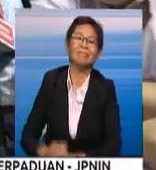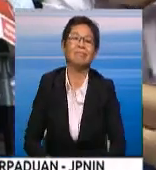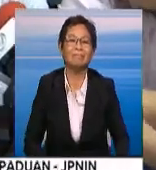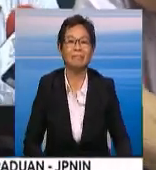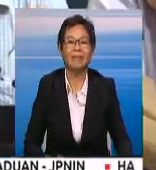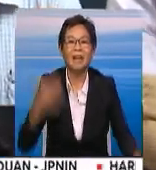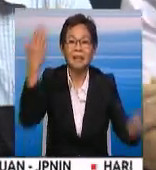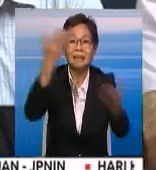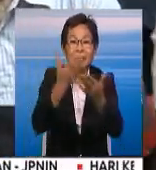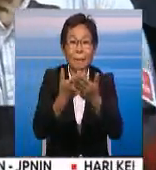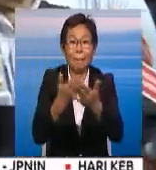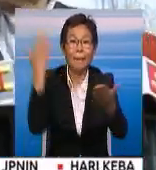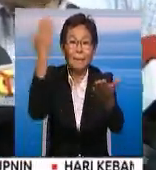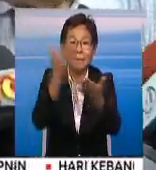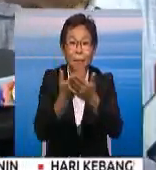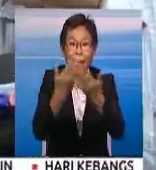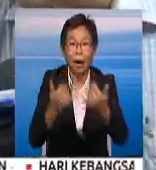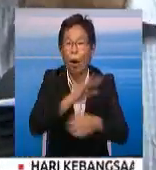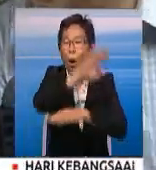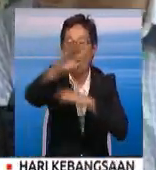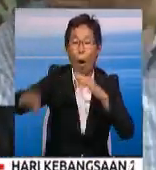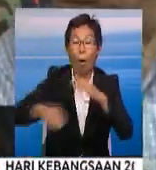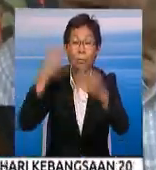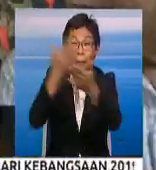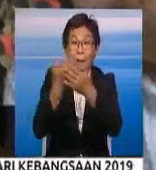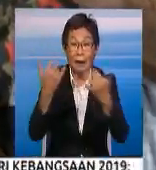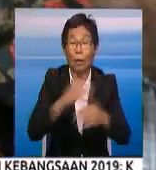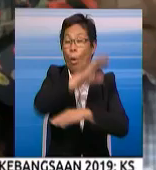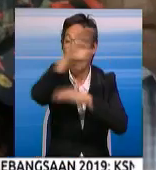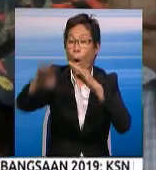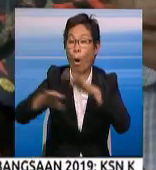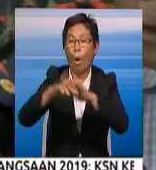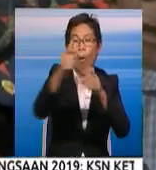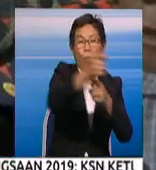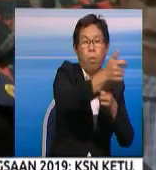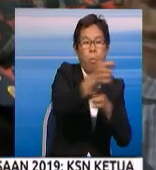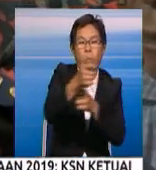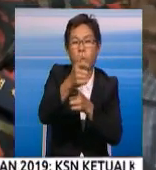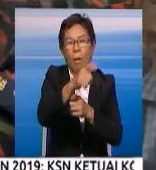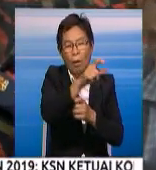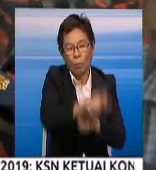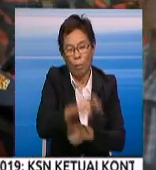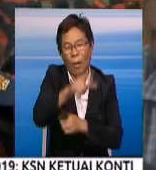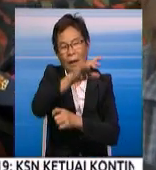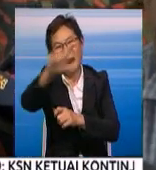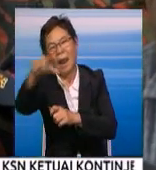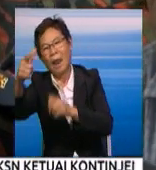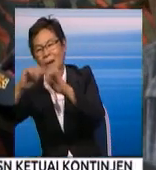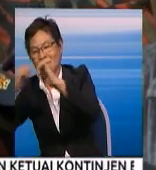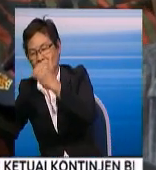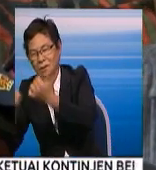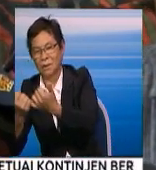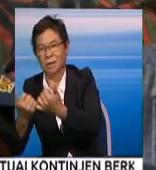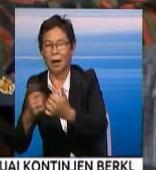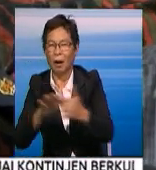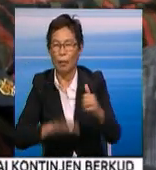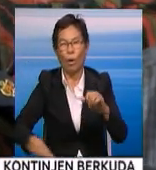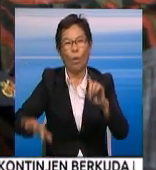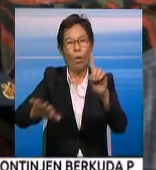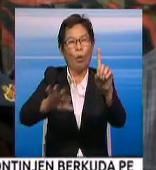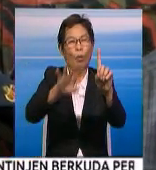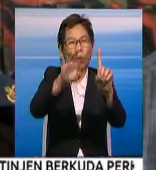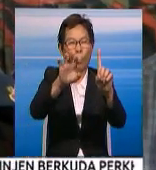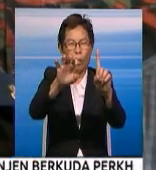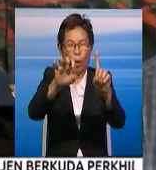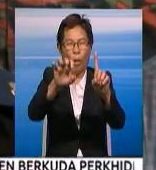Setakat hari ini, keseluruhan anggota dan delegasi lah lebih kurang